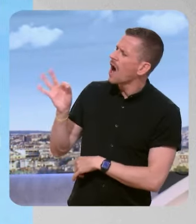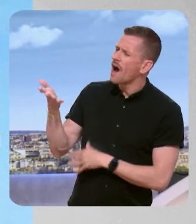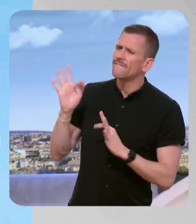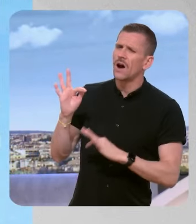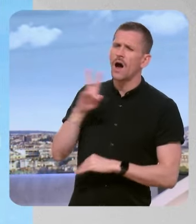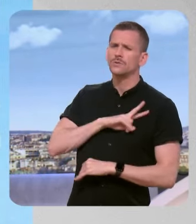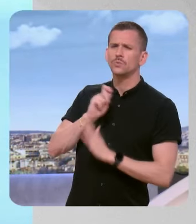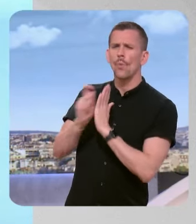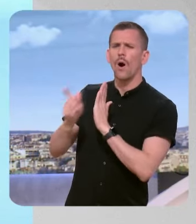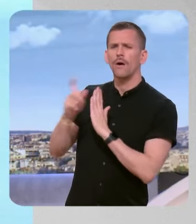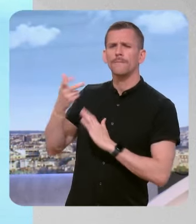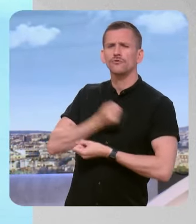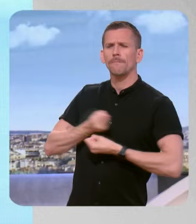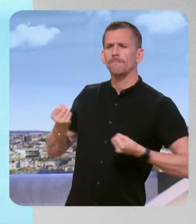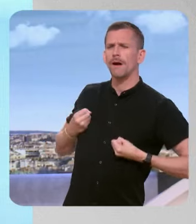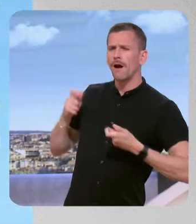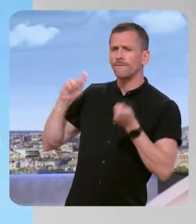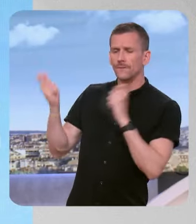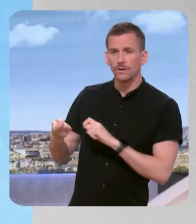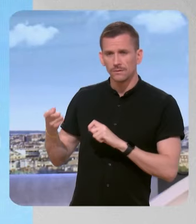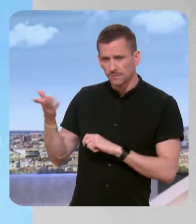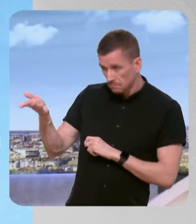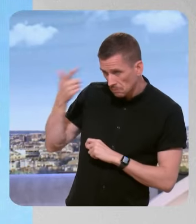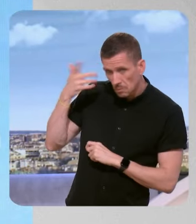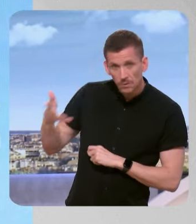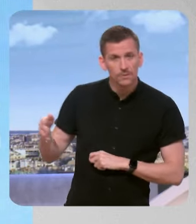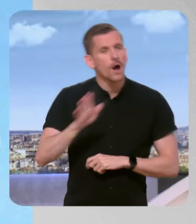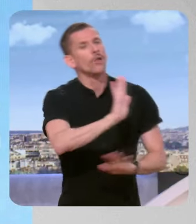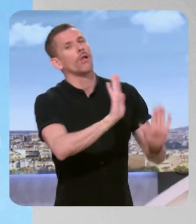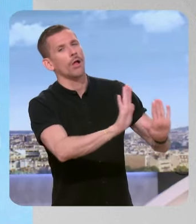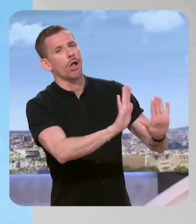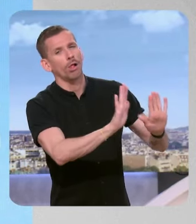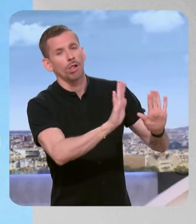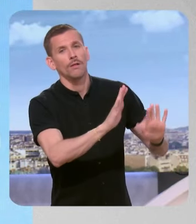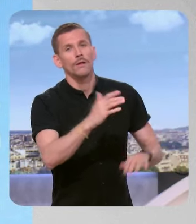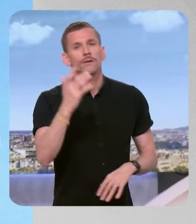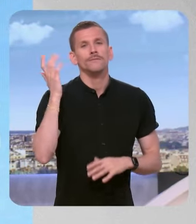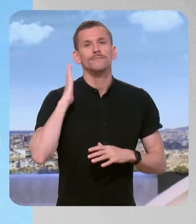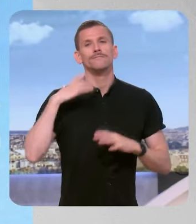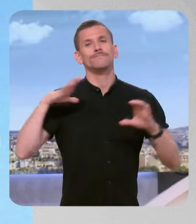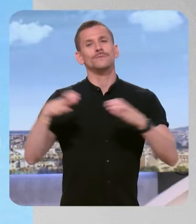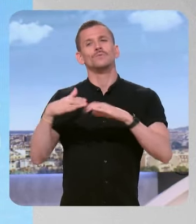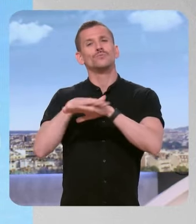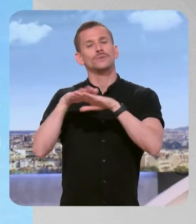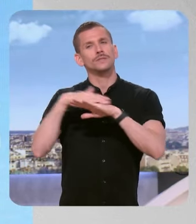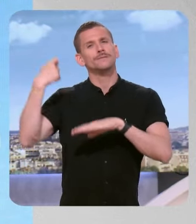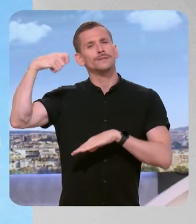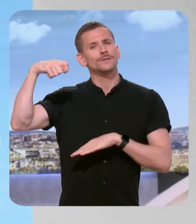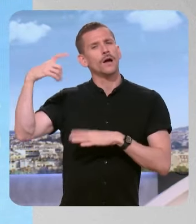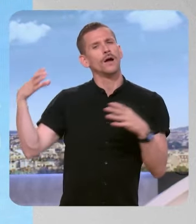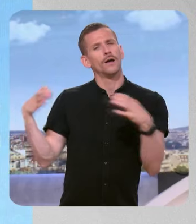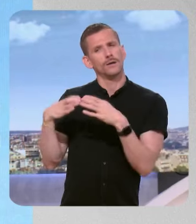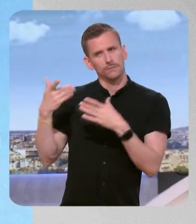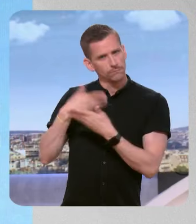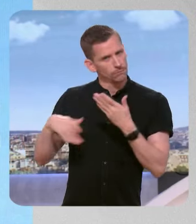même peut-être lorsque nous étions au pouvoir avec Nicolas Sarkozi d'abord on avait une politique familiale très puissante et le taux de natalité était de